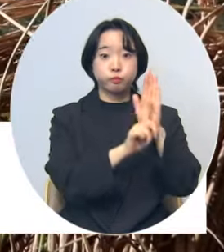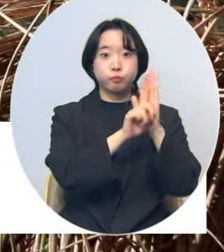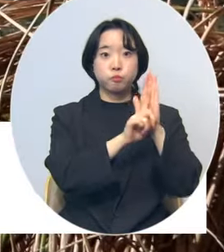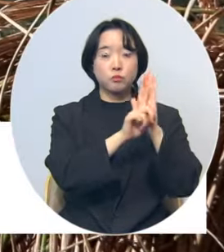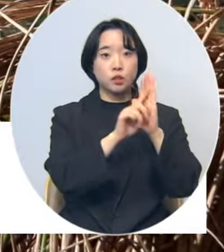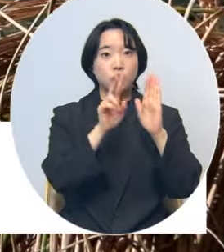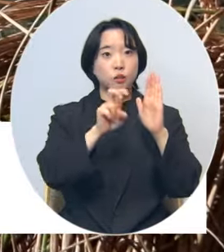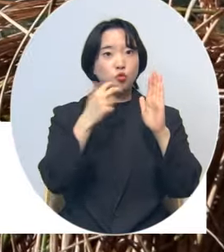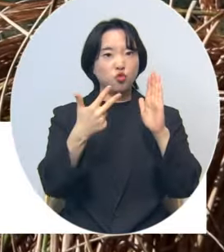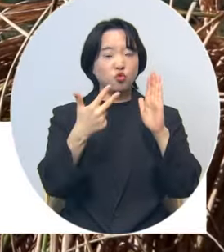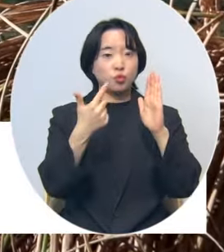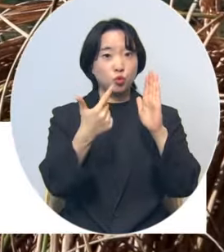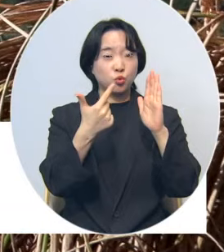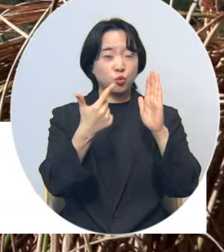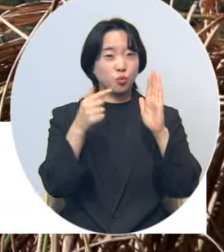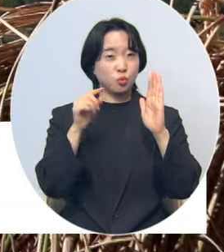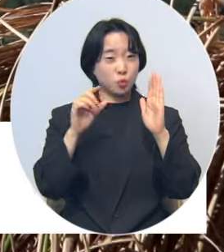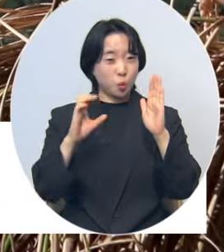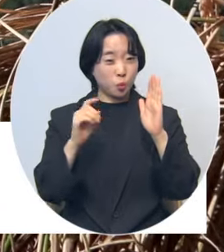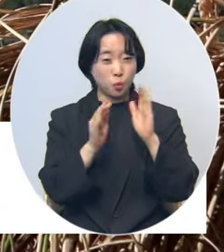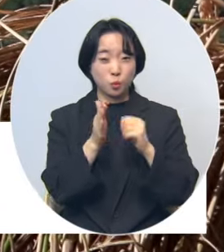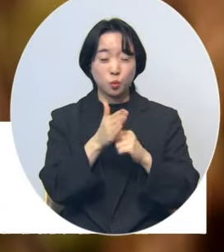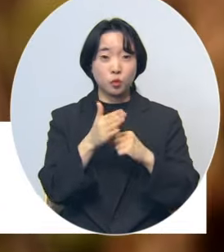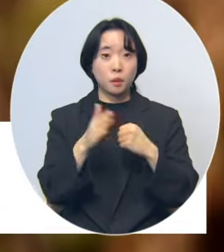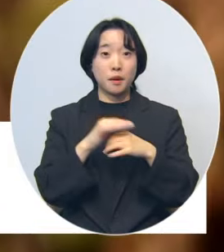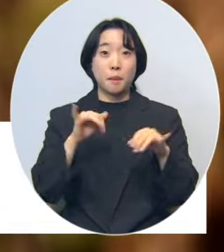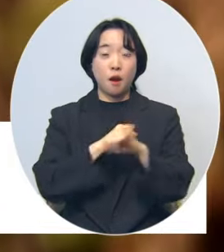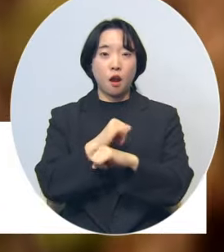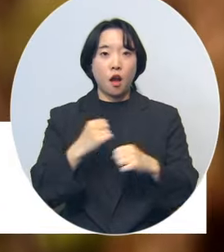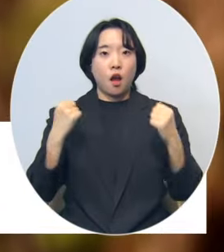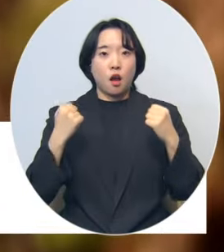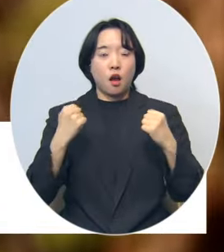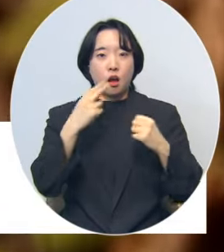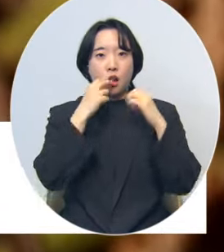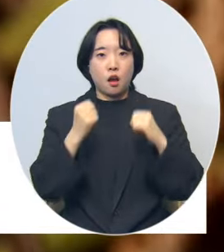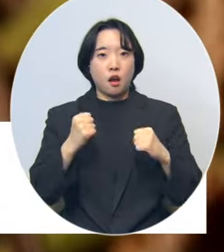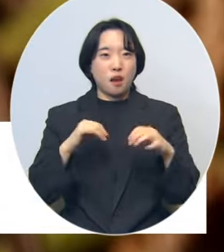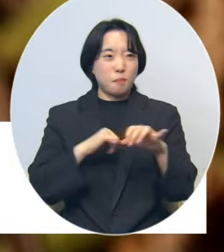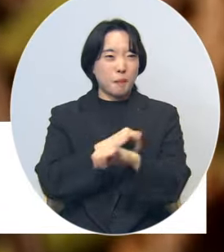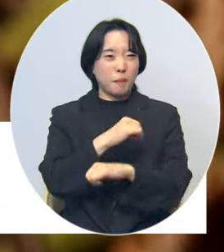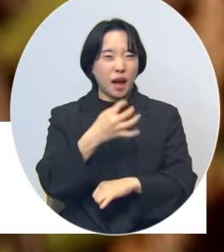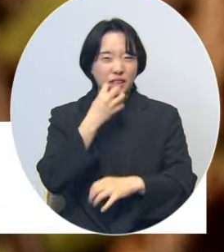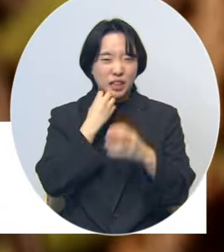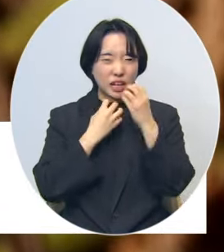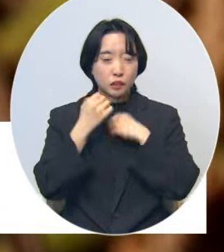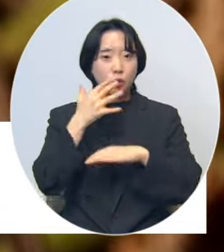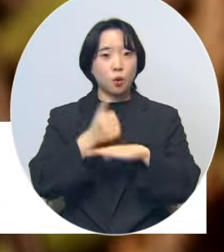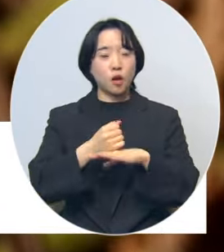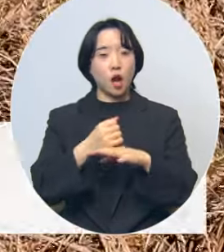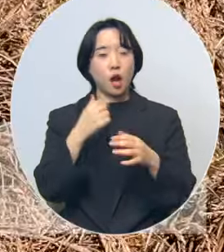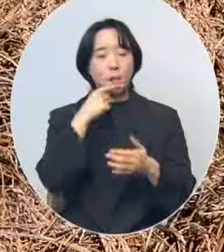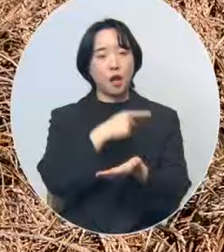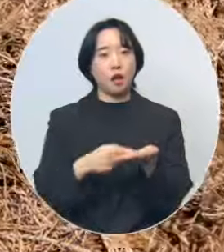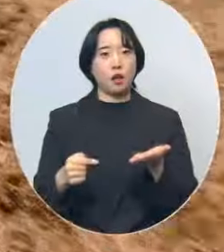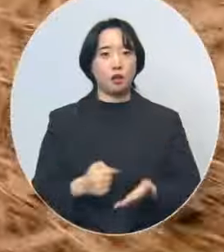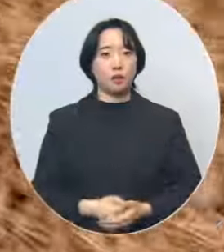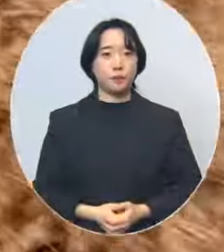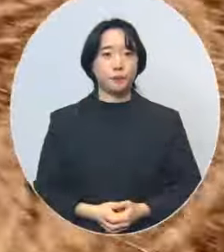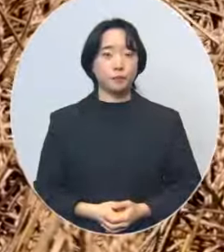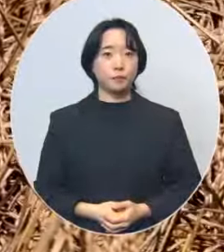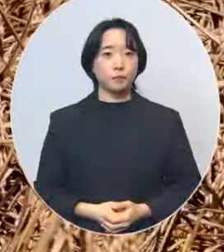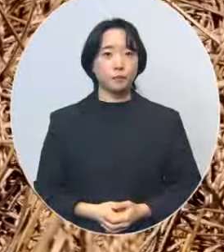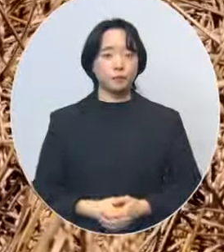26.3 씨가 관측이 됐습니다 이런 해서 변 활력이 떨어지지 않고 피해가 확대된 것으로 보고 있습니다 이상